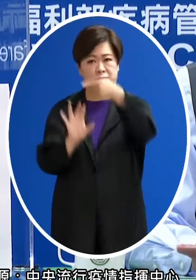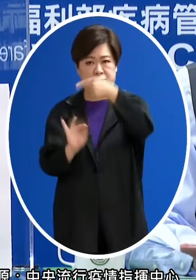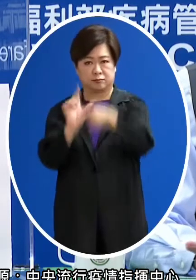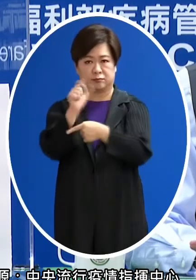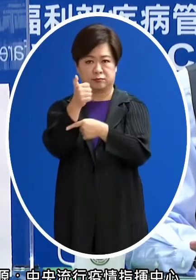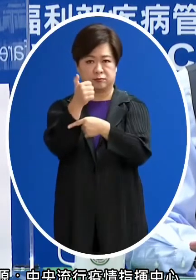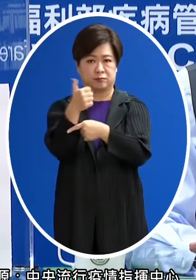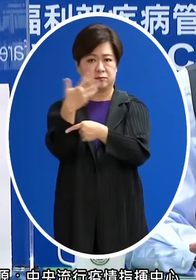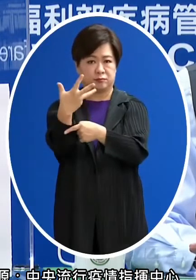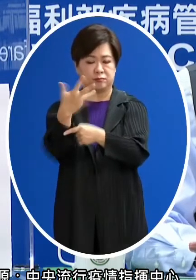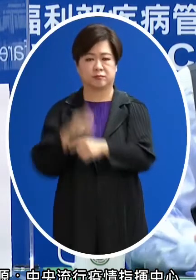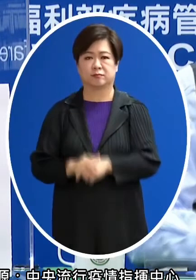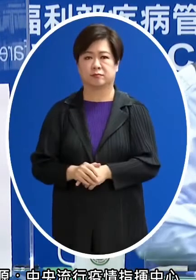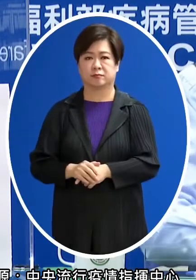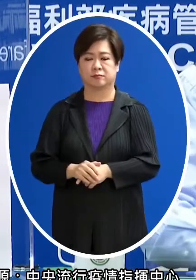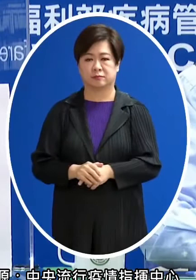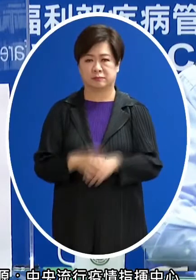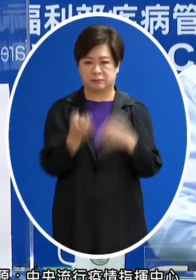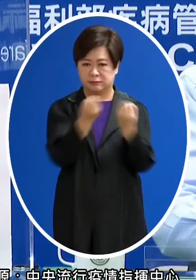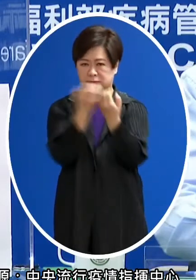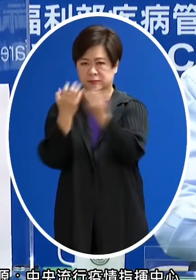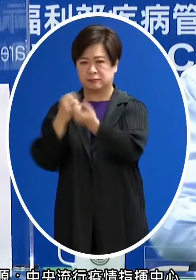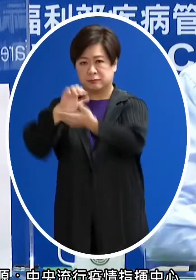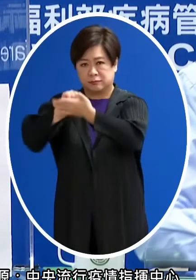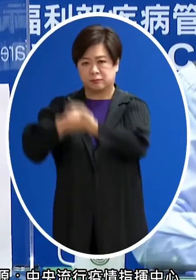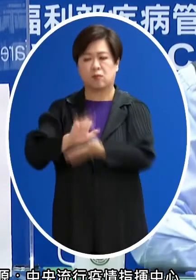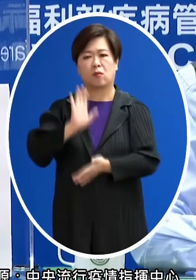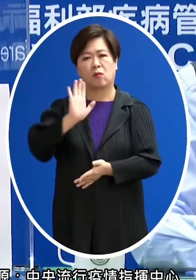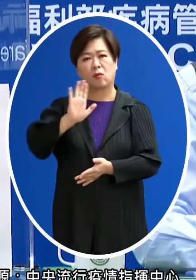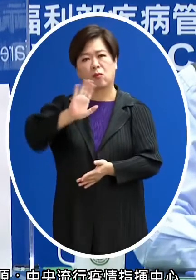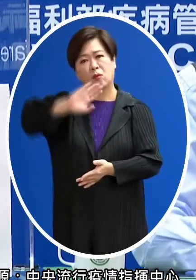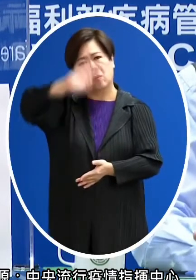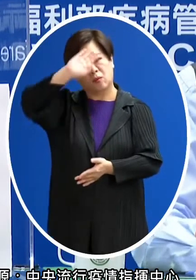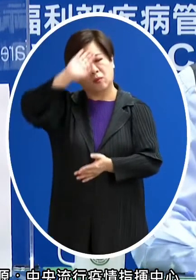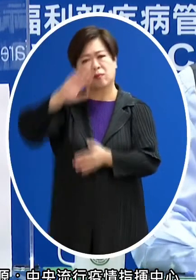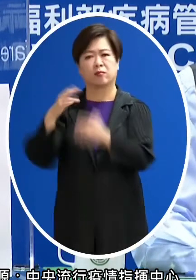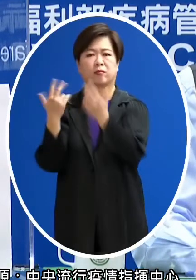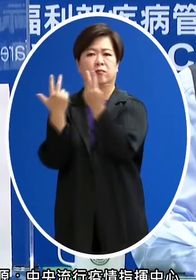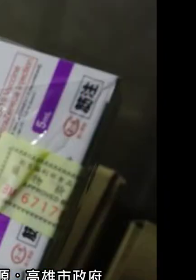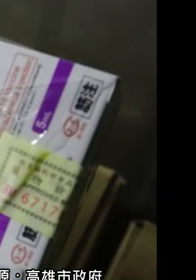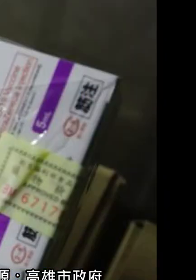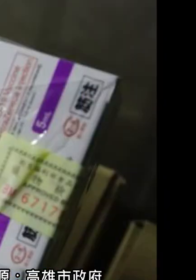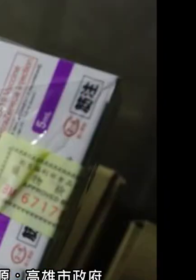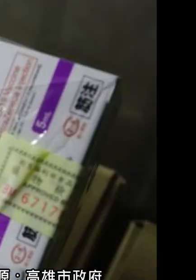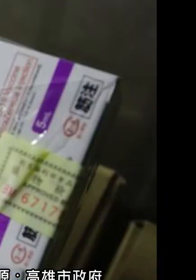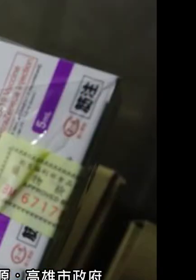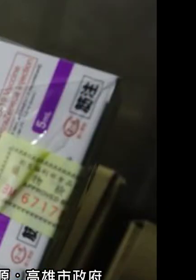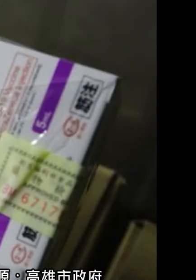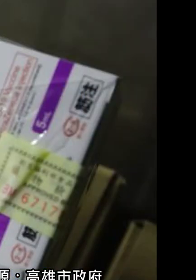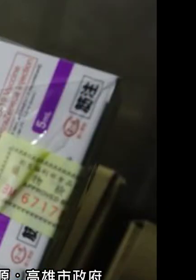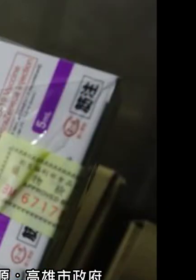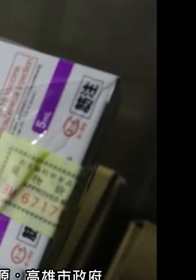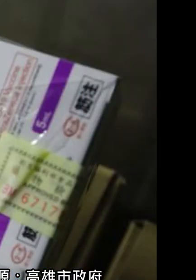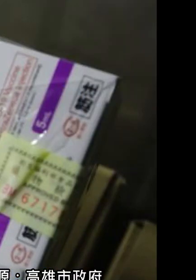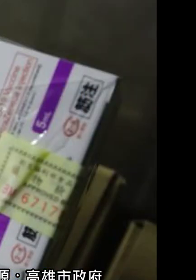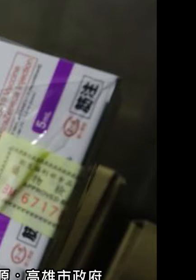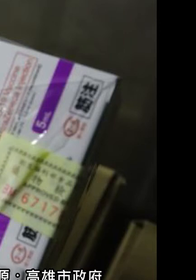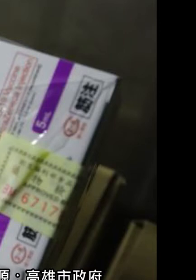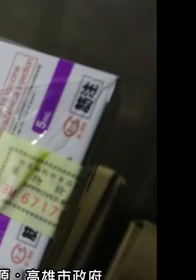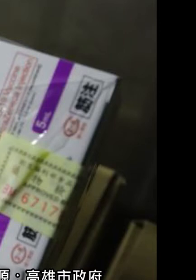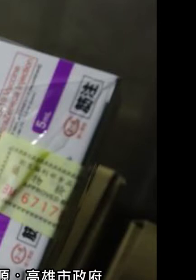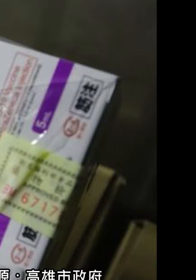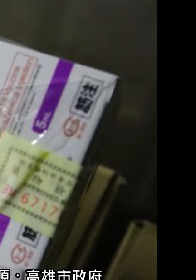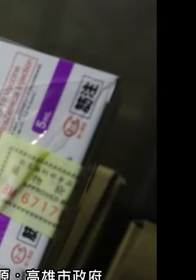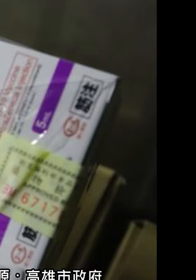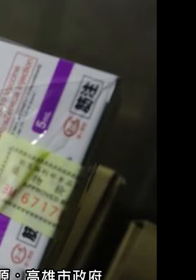例接受解剖，初步判定死因与心血管疾病和慢性疾病史相关，目前没有死亡个案被判定与疫苗有